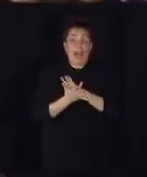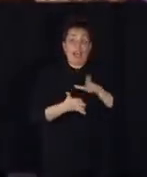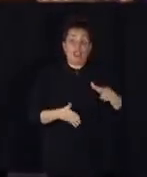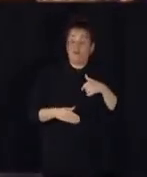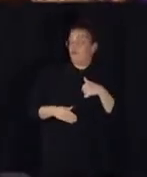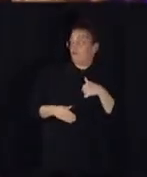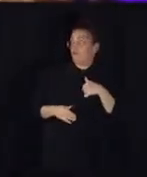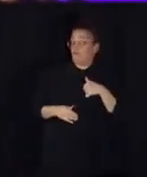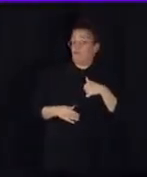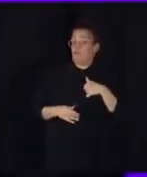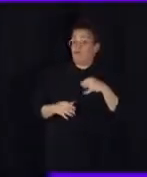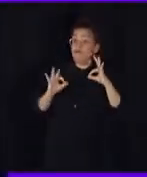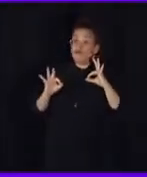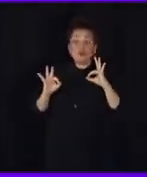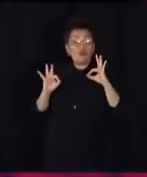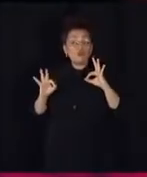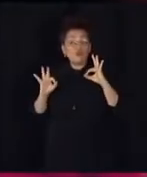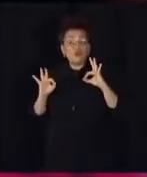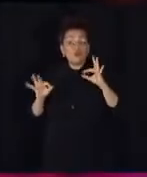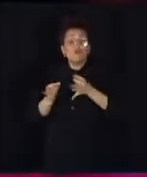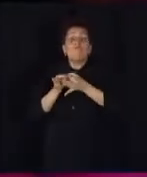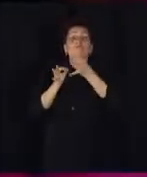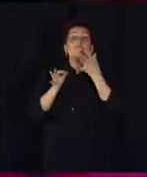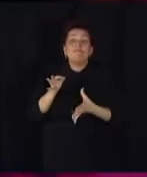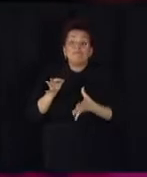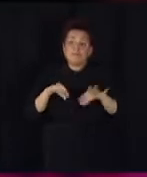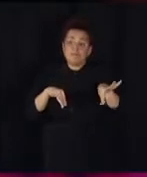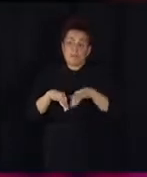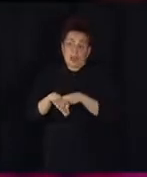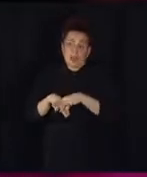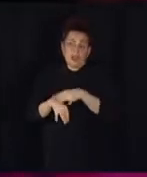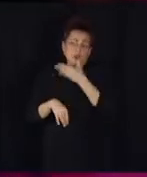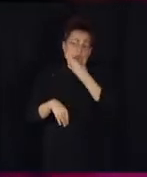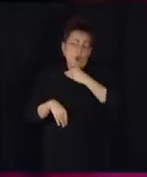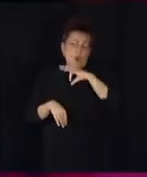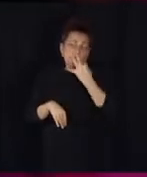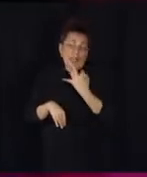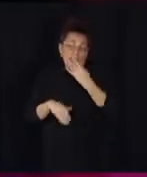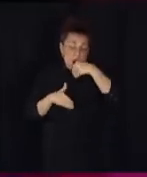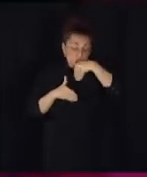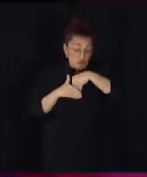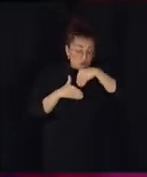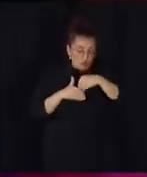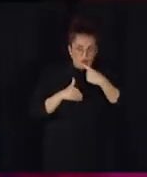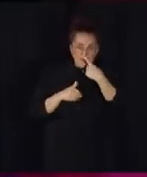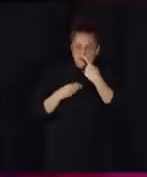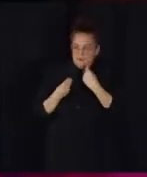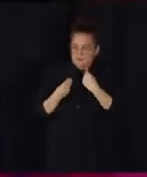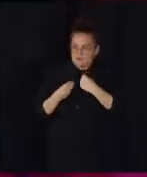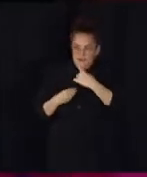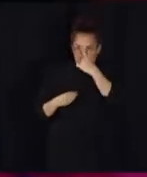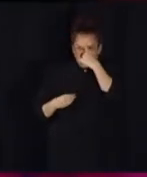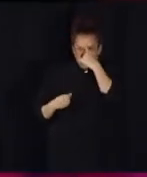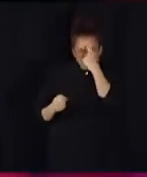effectivement probablement fait un beau mariage, mais elle a conservé dans son cœur une blessure et une